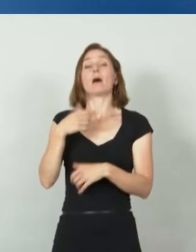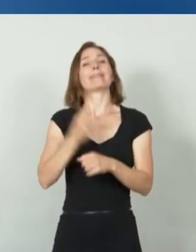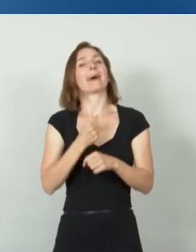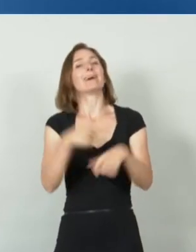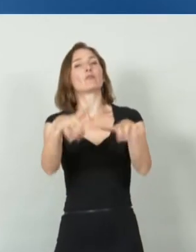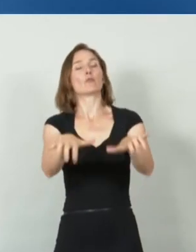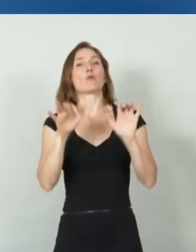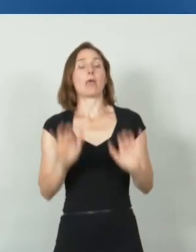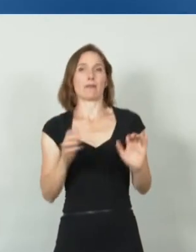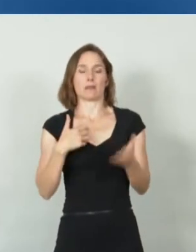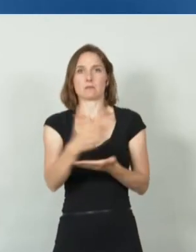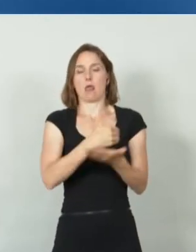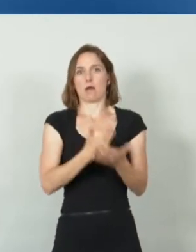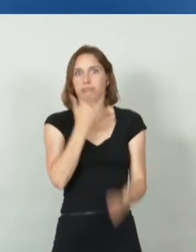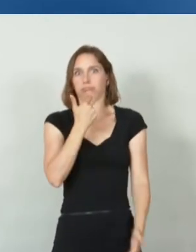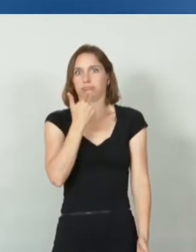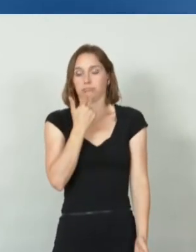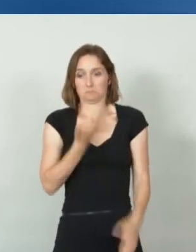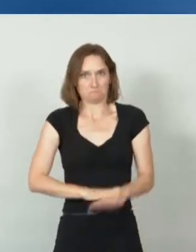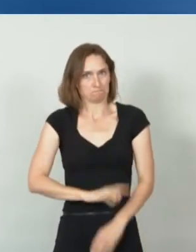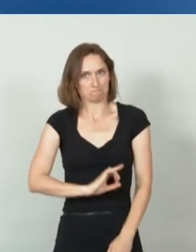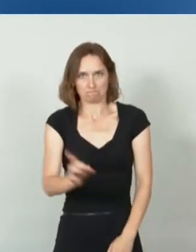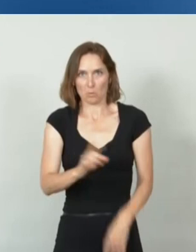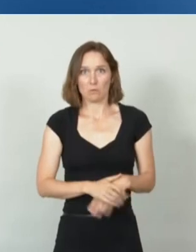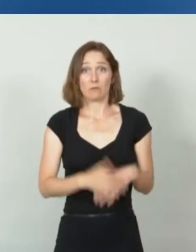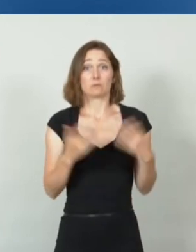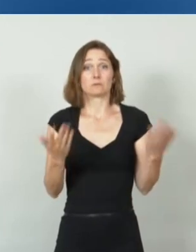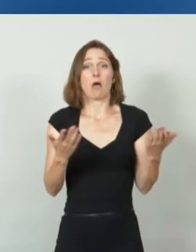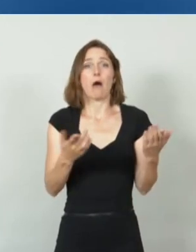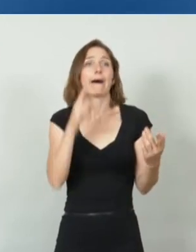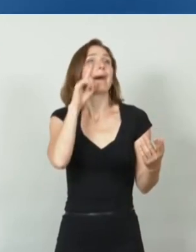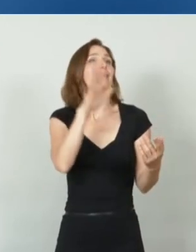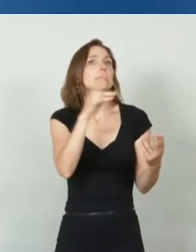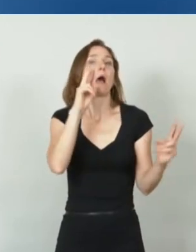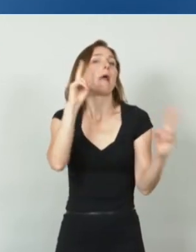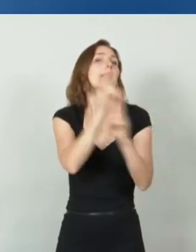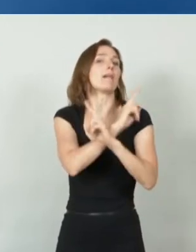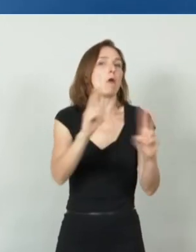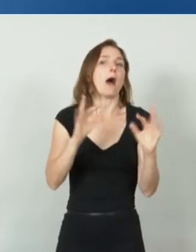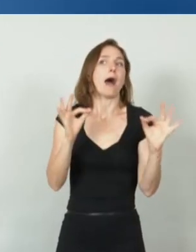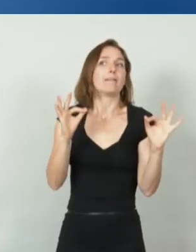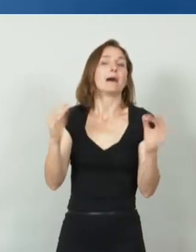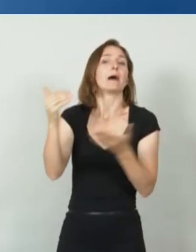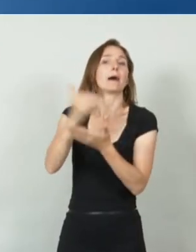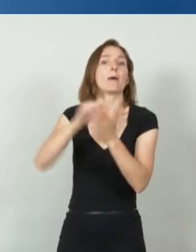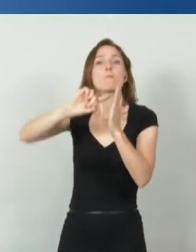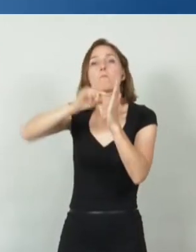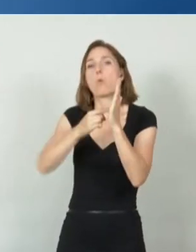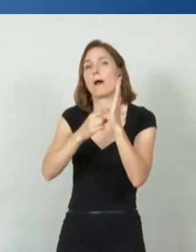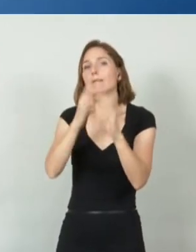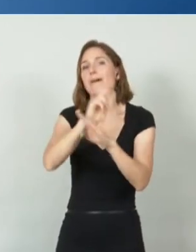donc évidemment ça n'a rien à voir avec l'enjeu des indemnités des pardon des des points d'indice